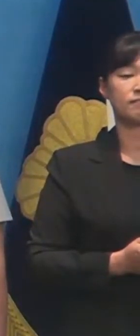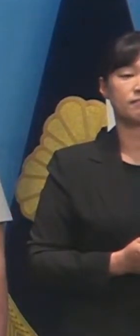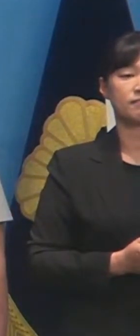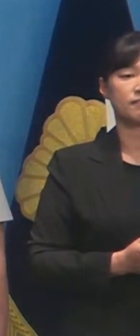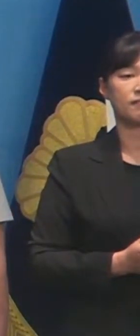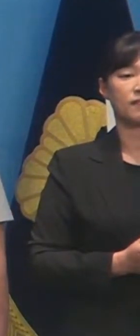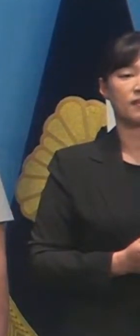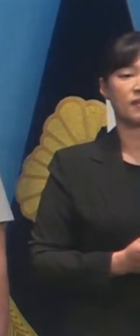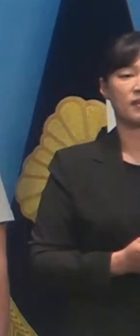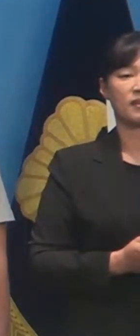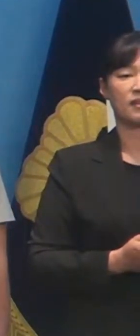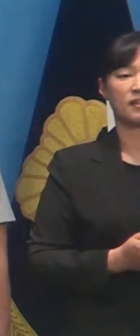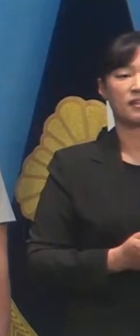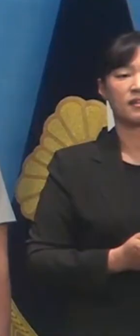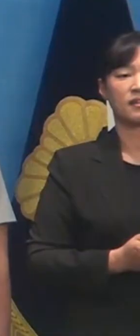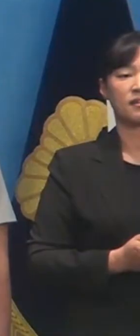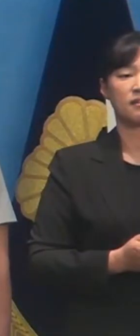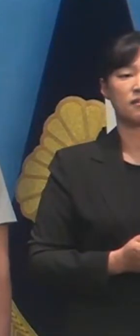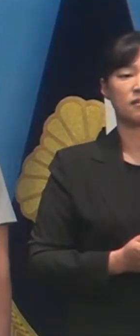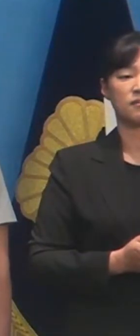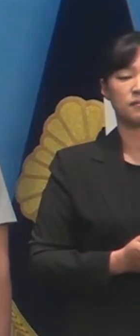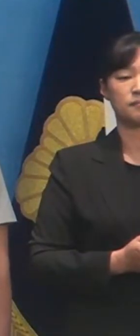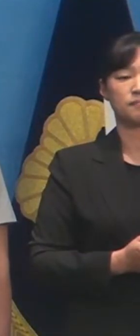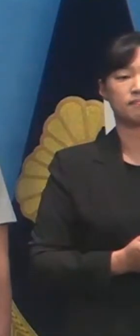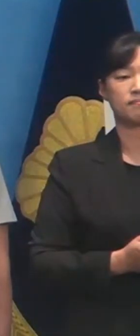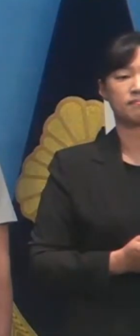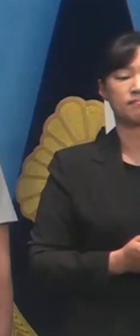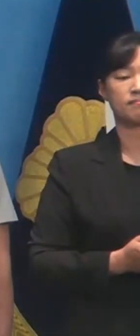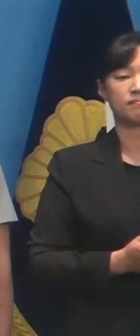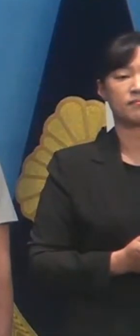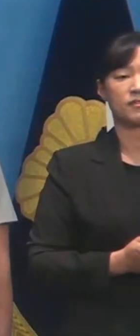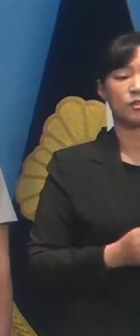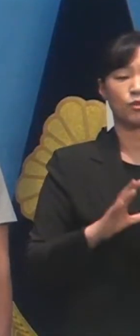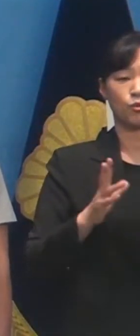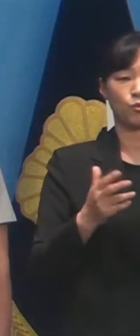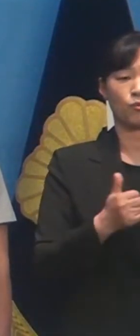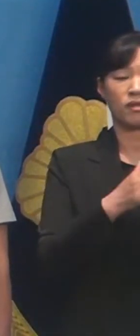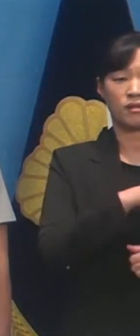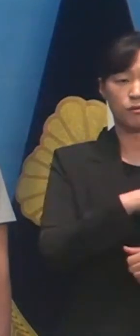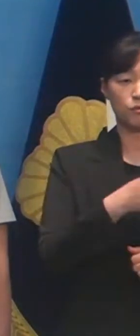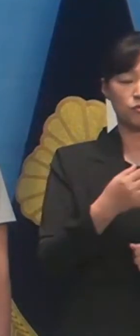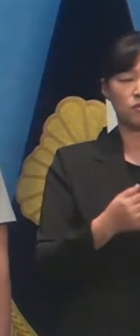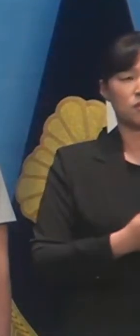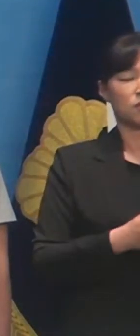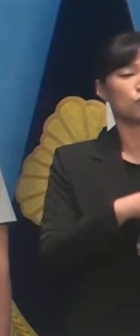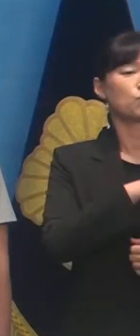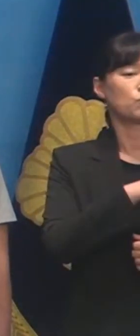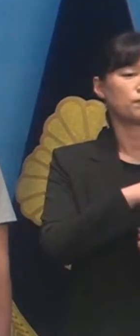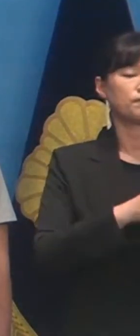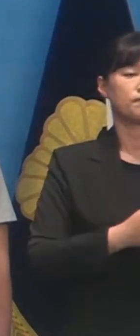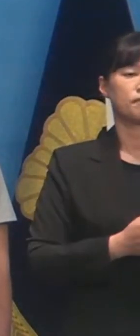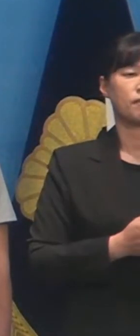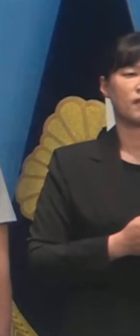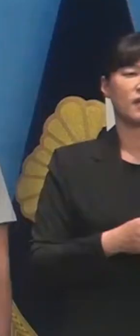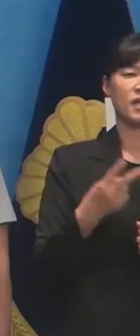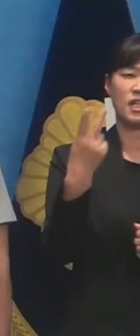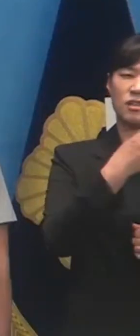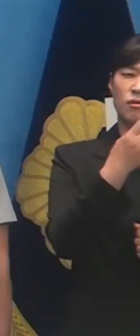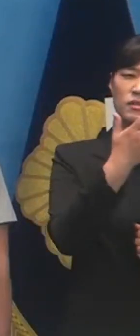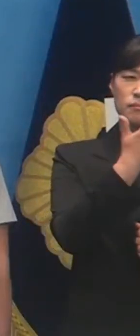네, 인천 계양갑의 변유동수입니다. 제가 2018년도